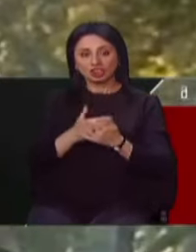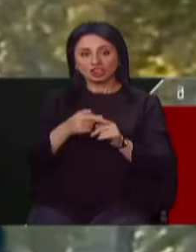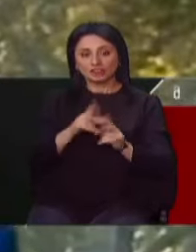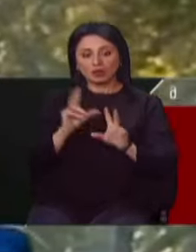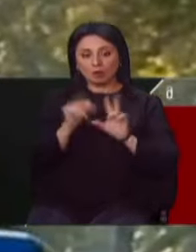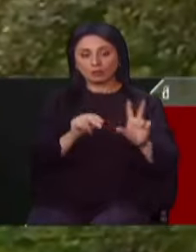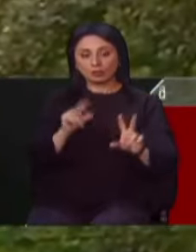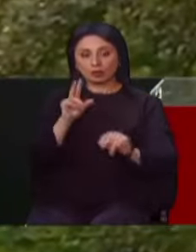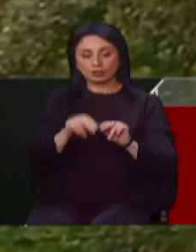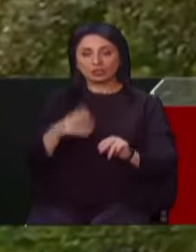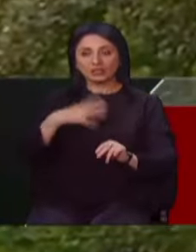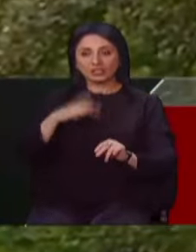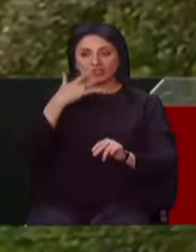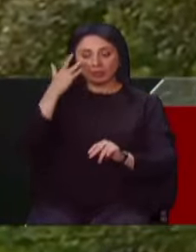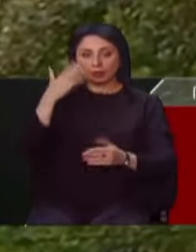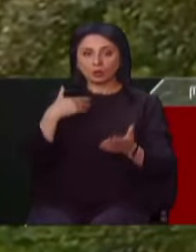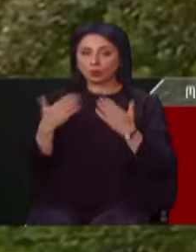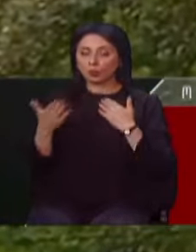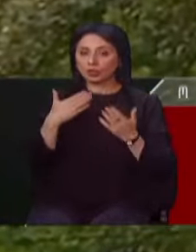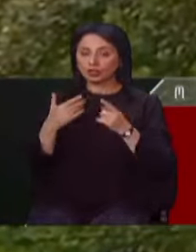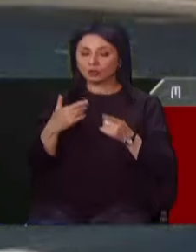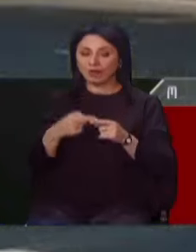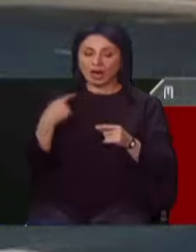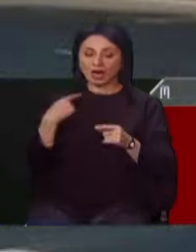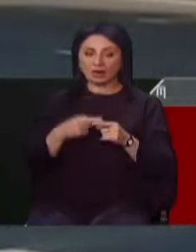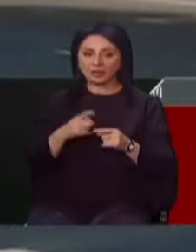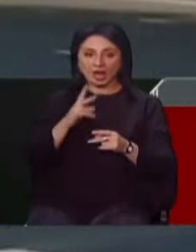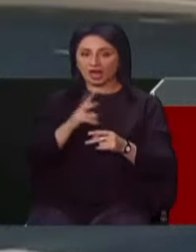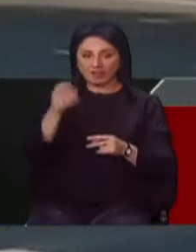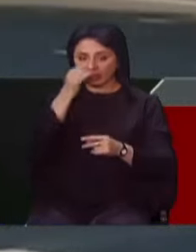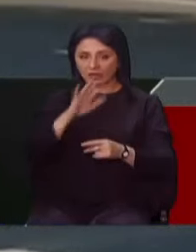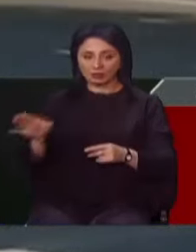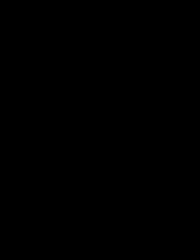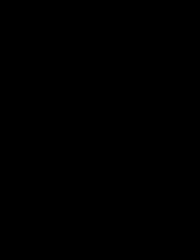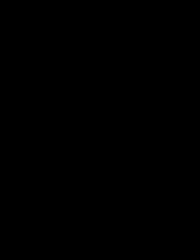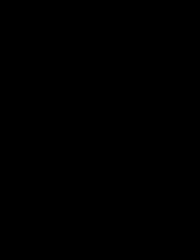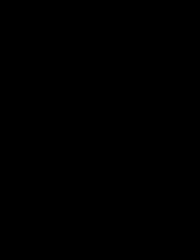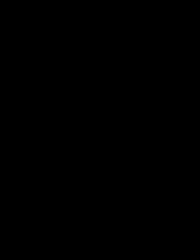გულუხვი დაპირებები საქართველო-ამერიკის ურთიერთობებში აქამდე არავის ახსოვს.